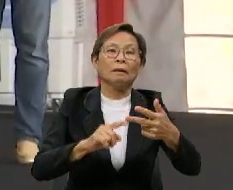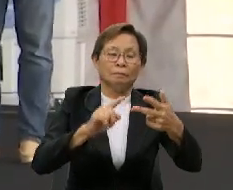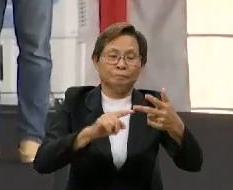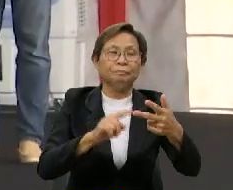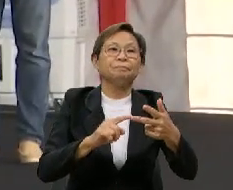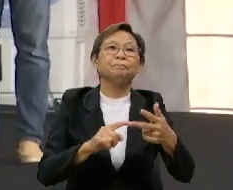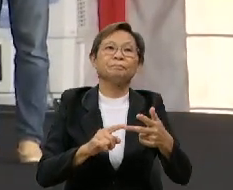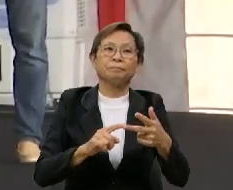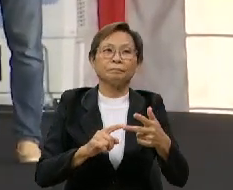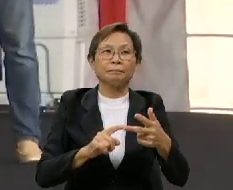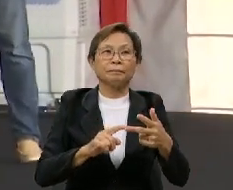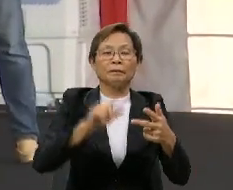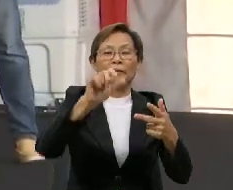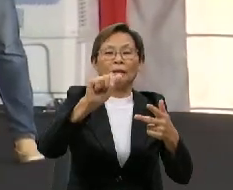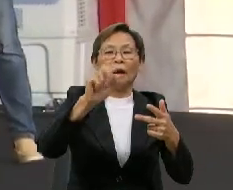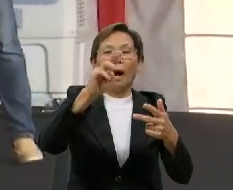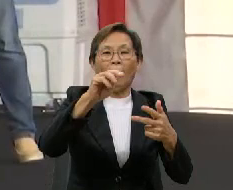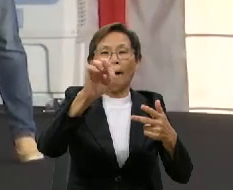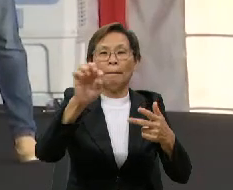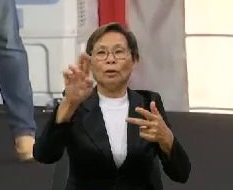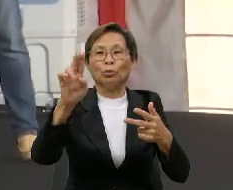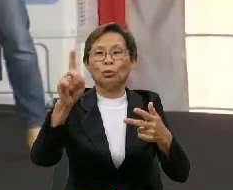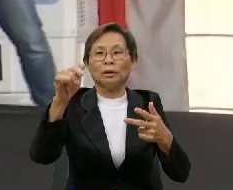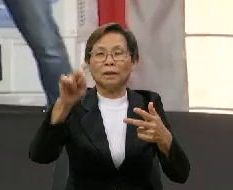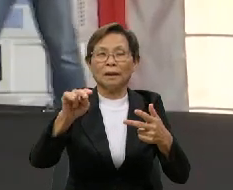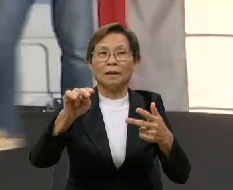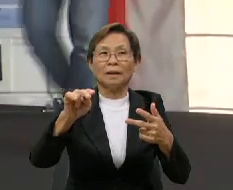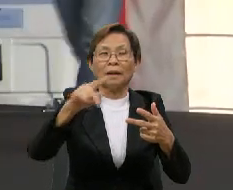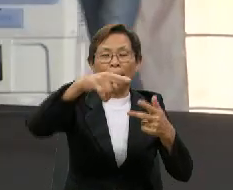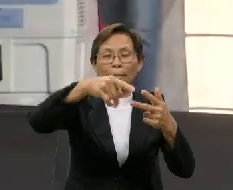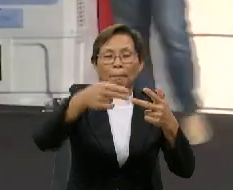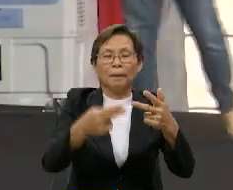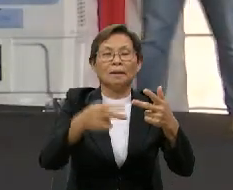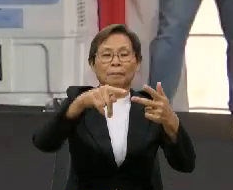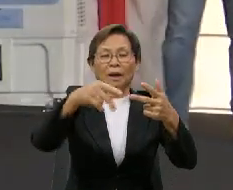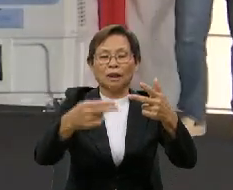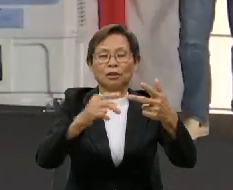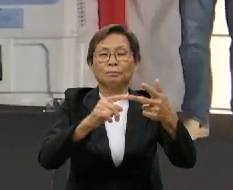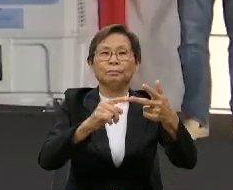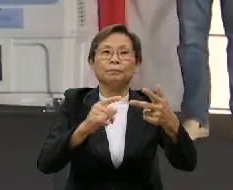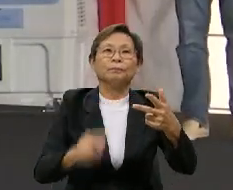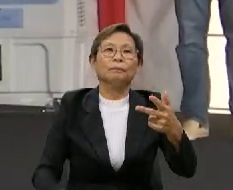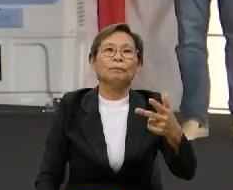Yang ketiga, Amiruddin Syari, Parti Pakatan Harapan.